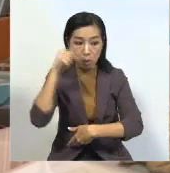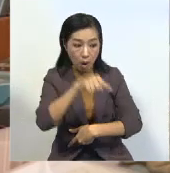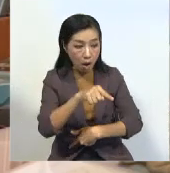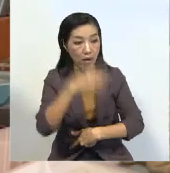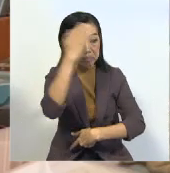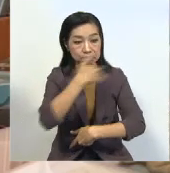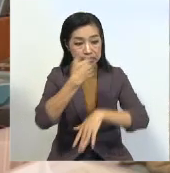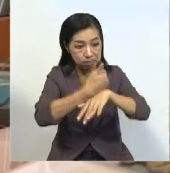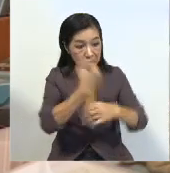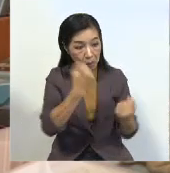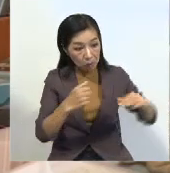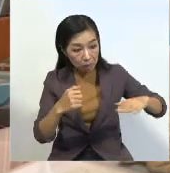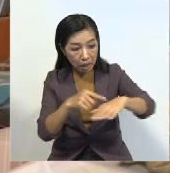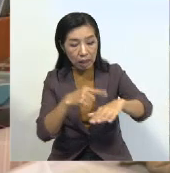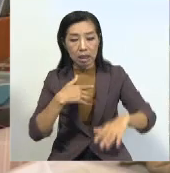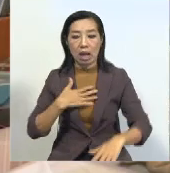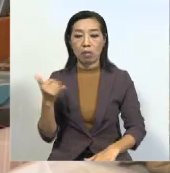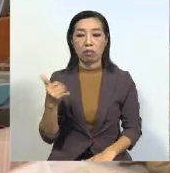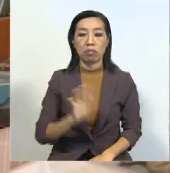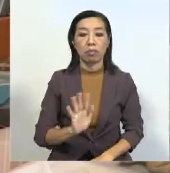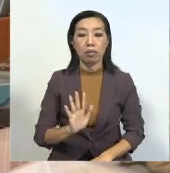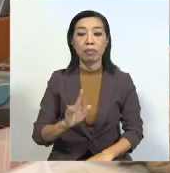เส้นทางเนี่ยก็